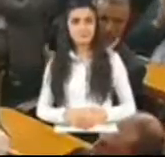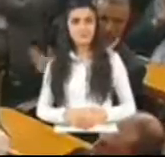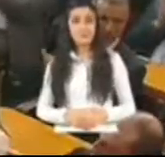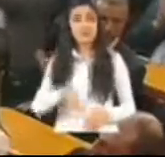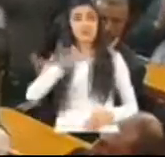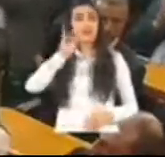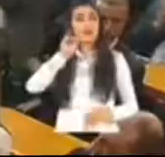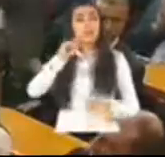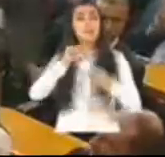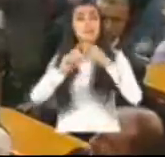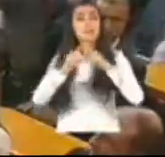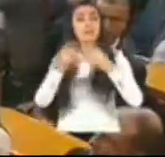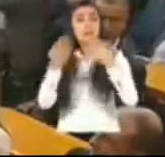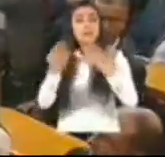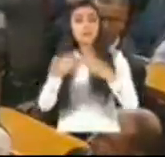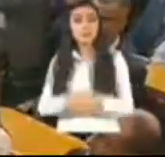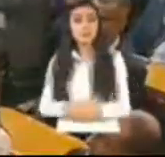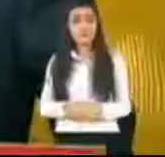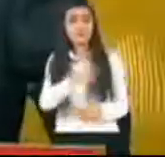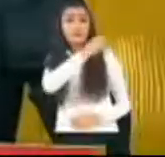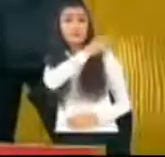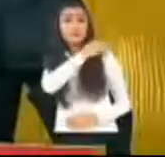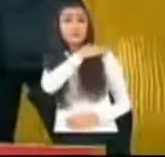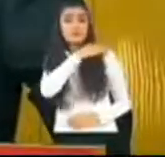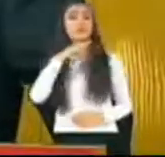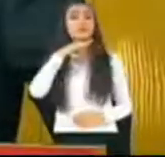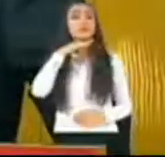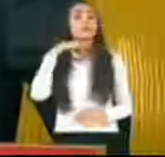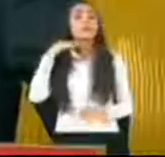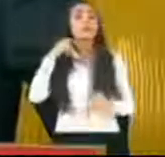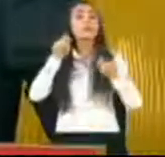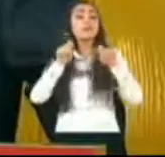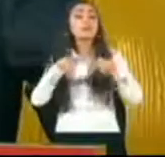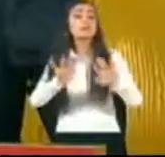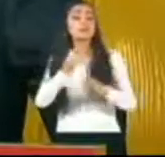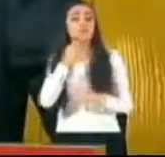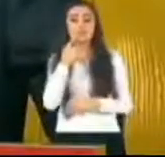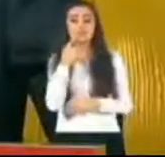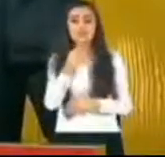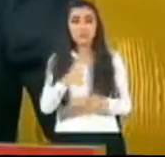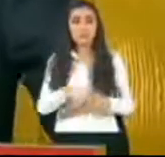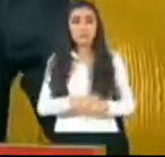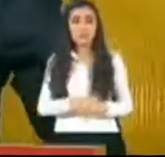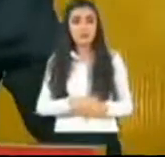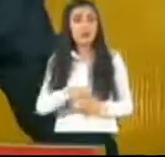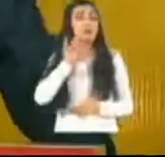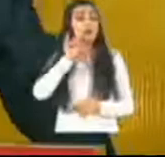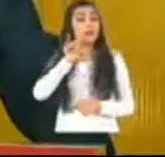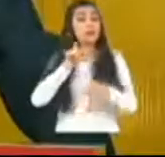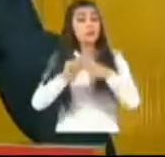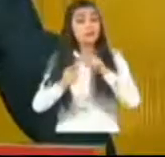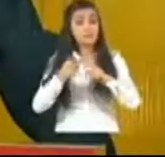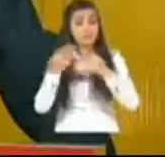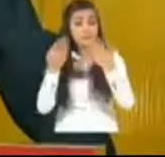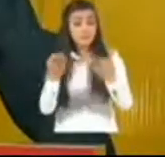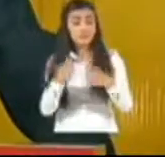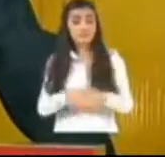Milliyetçi Hareket Partisi sırtında kurban kestirmeyecektir. Milliyetçi Hareket